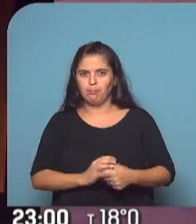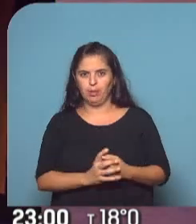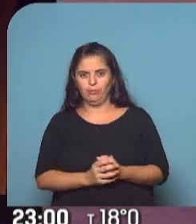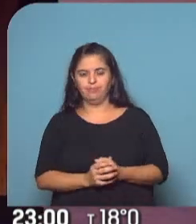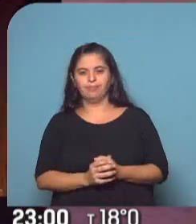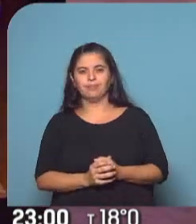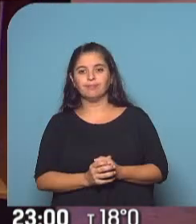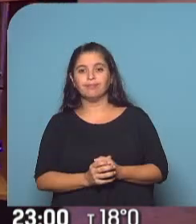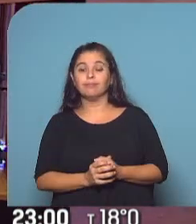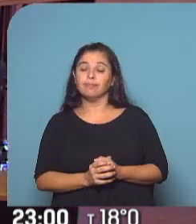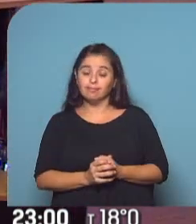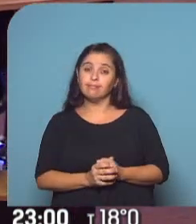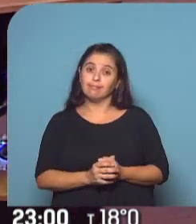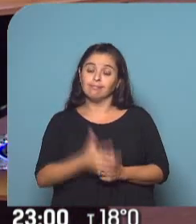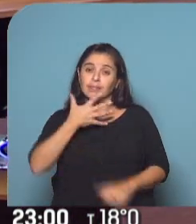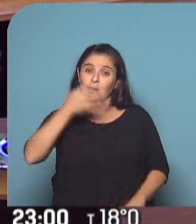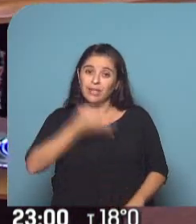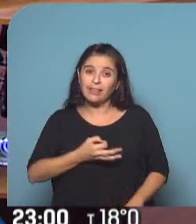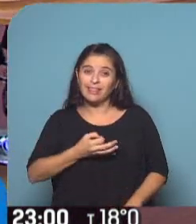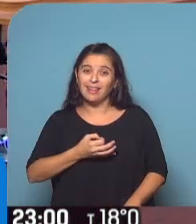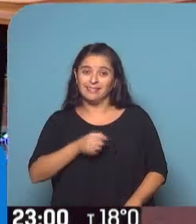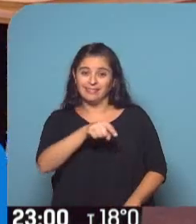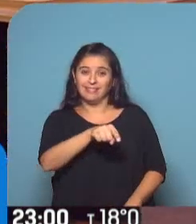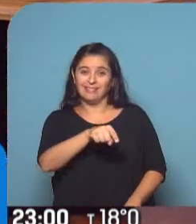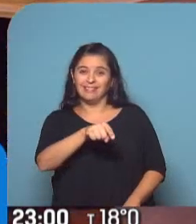Todo un desafío para un comediante de 41